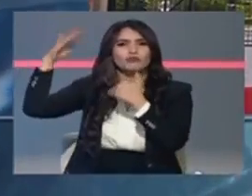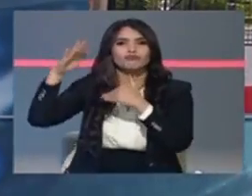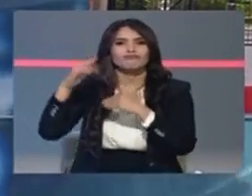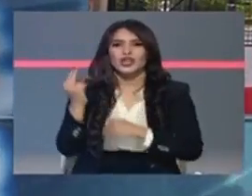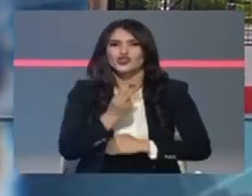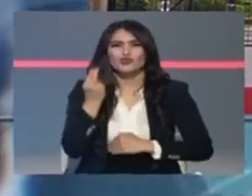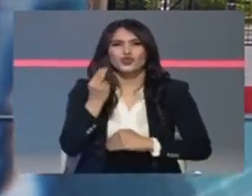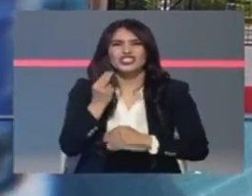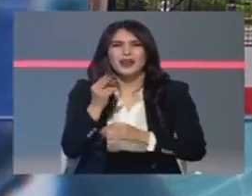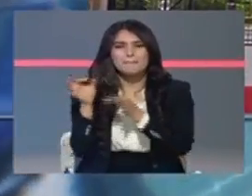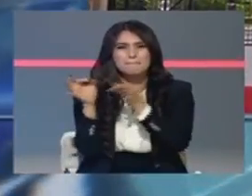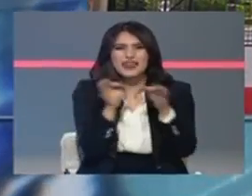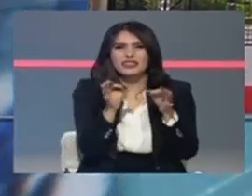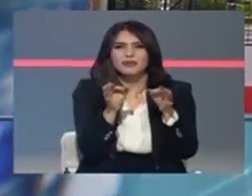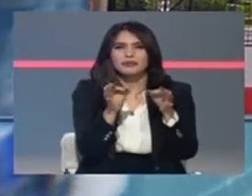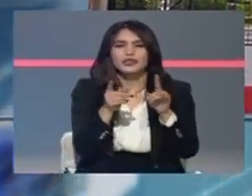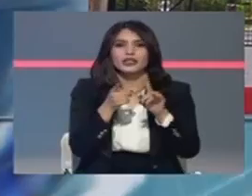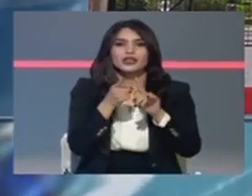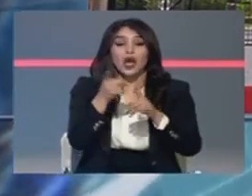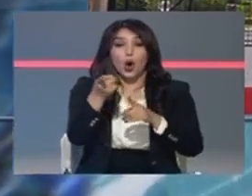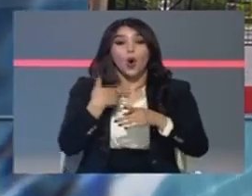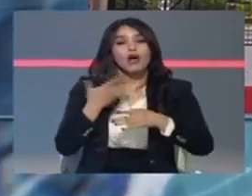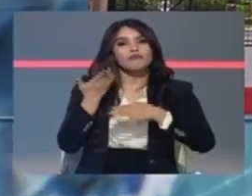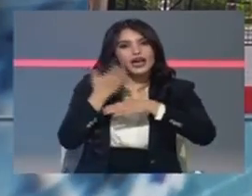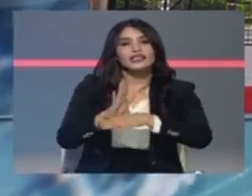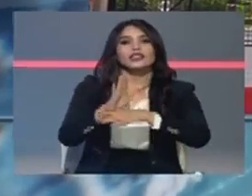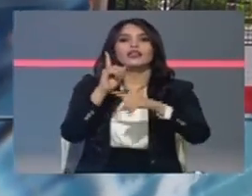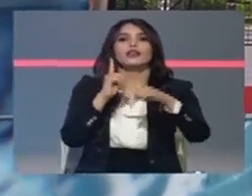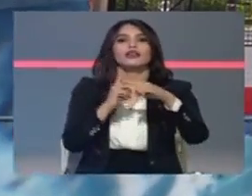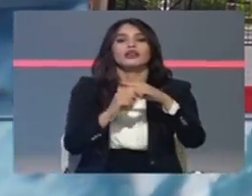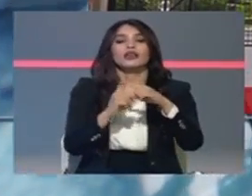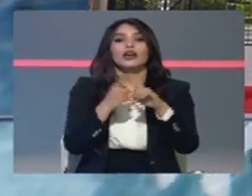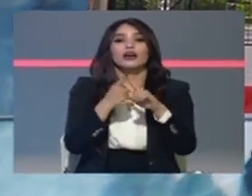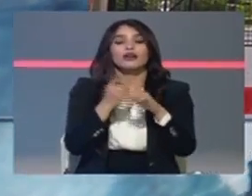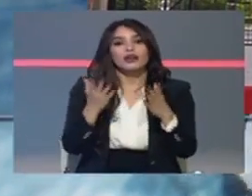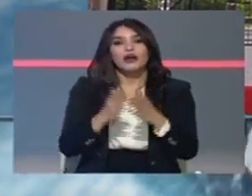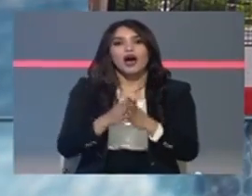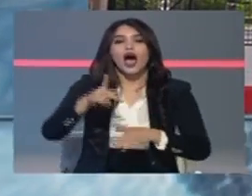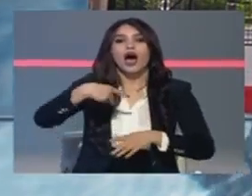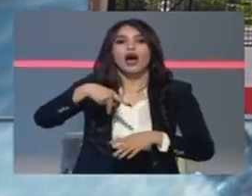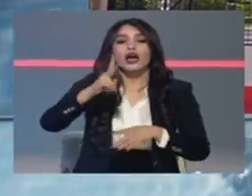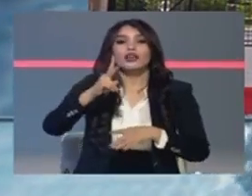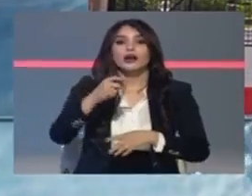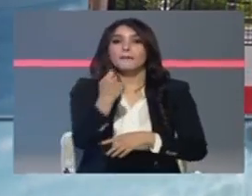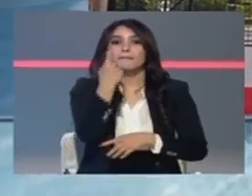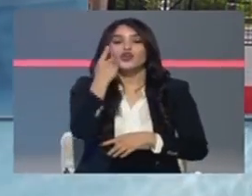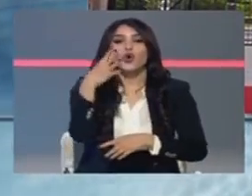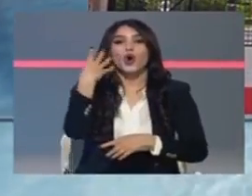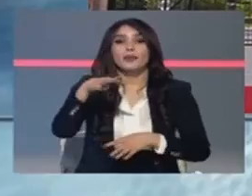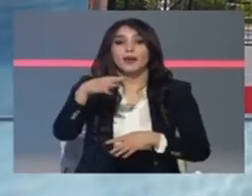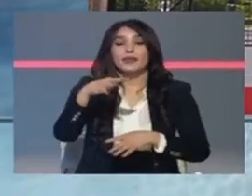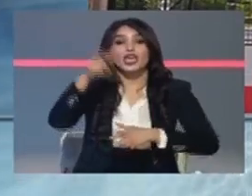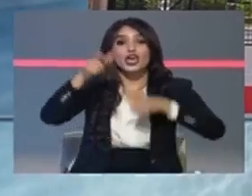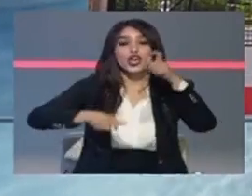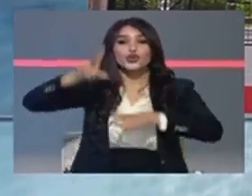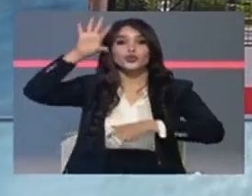تحديدها. أنا نحب نبدأ بحاجة إيجابية، نحب نبدأ بالأحياء. عنا أكثر من 1,400,000 تونسي الحمد لله حالتهم مرضية،